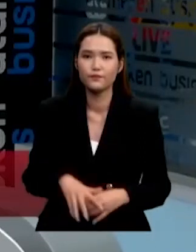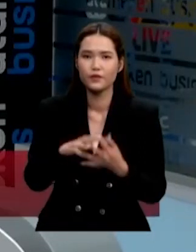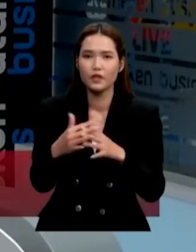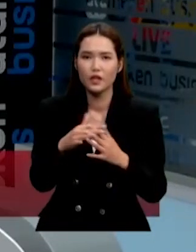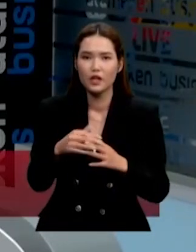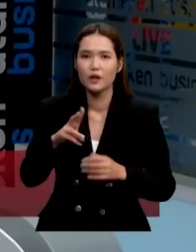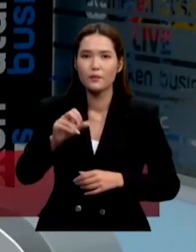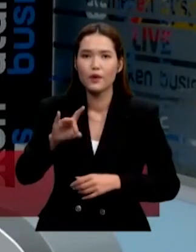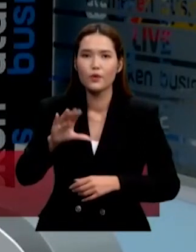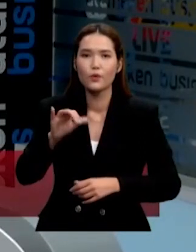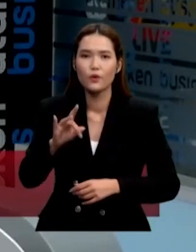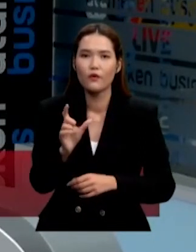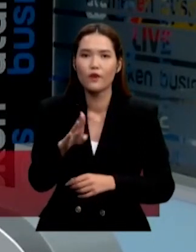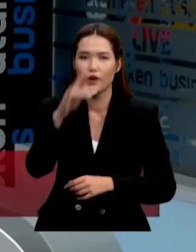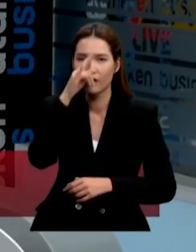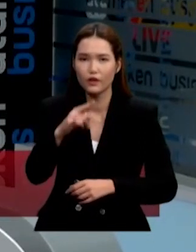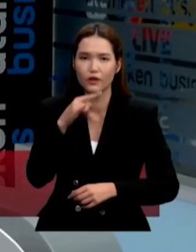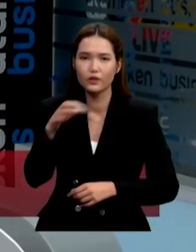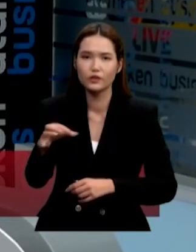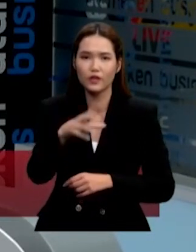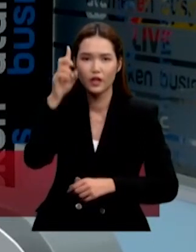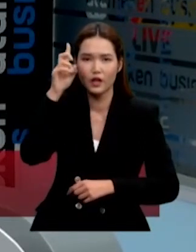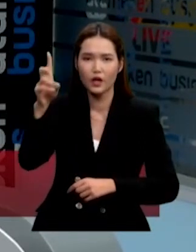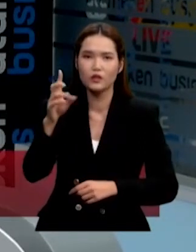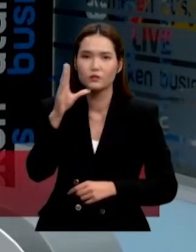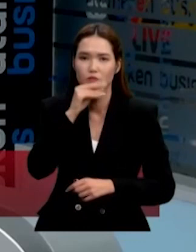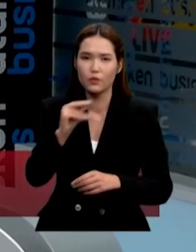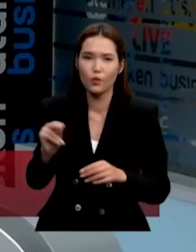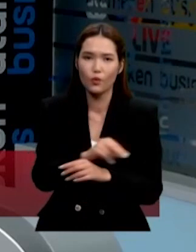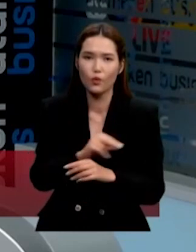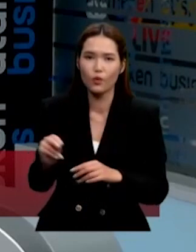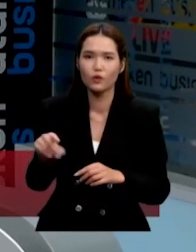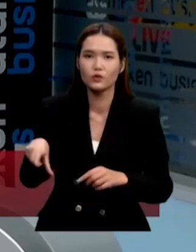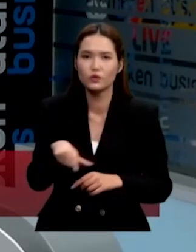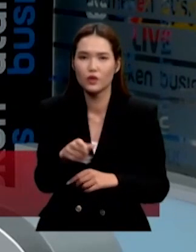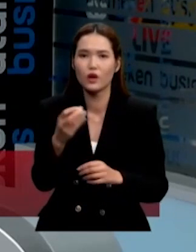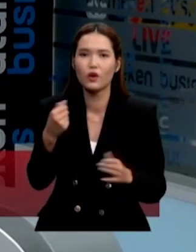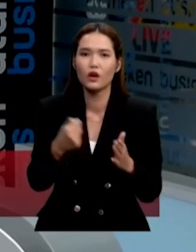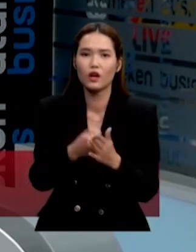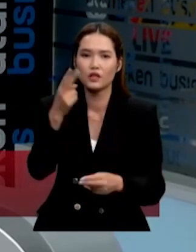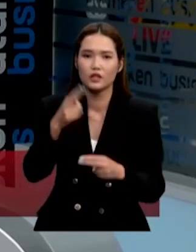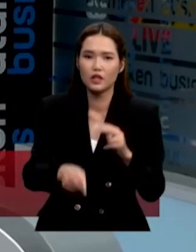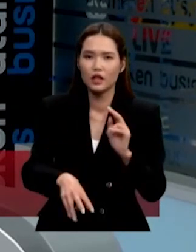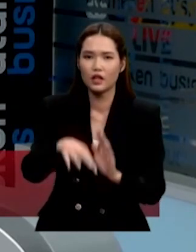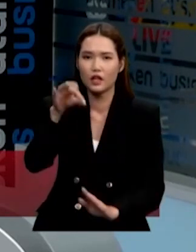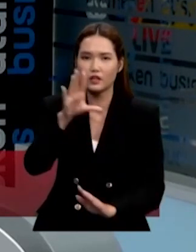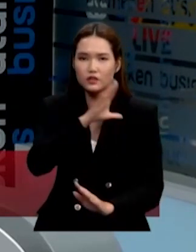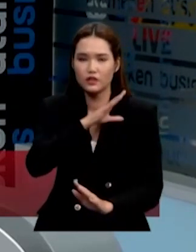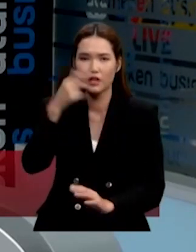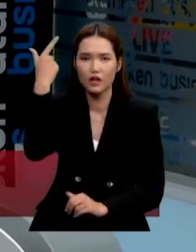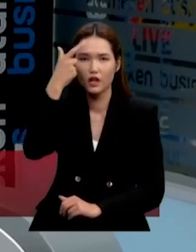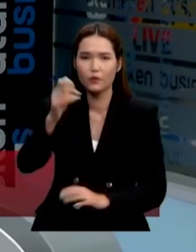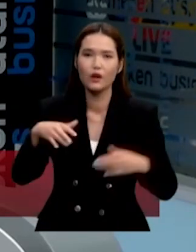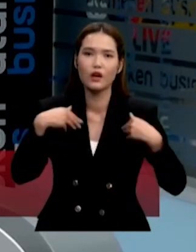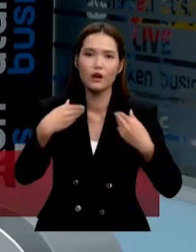В поселке Белоусовка, Восточно-Казахстанской области, власти умудрились отремонтировать отрезок дороги еще до окончания тендера. Этой